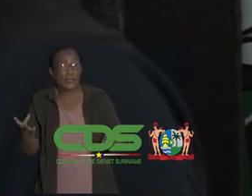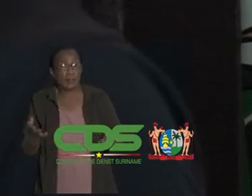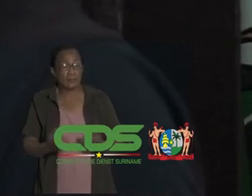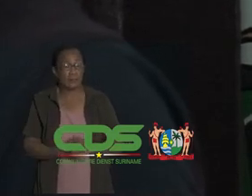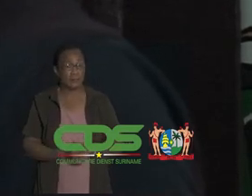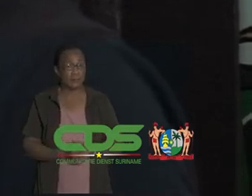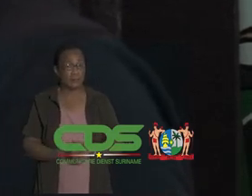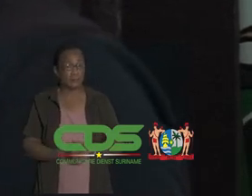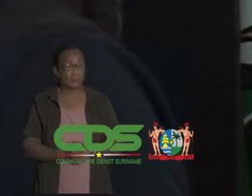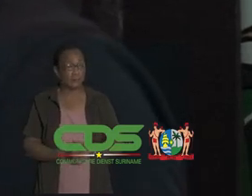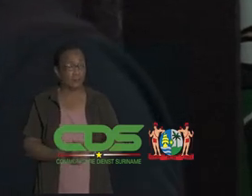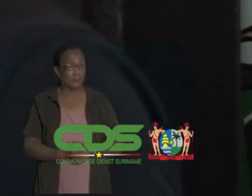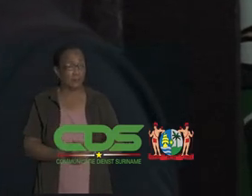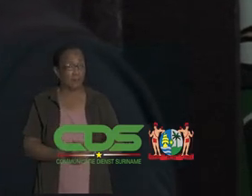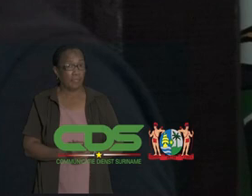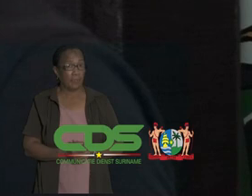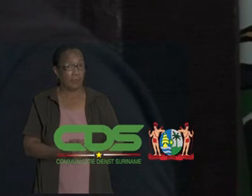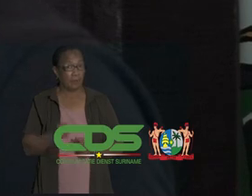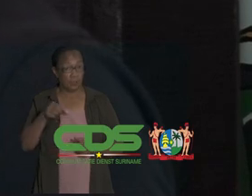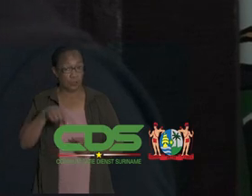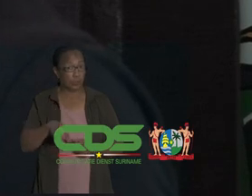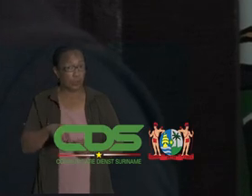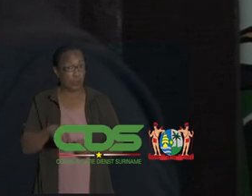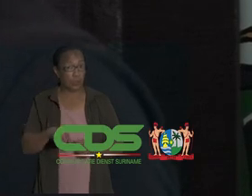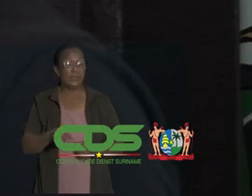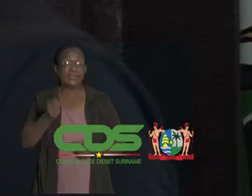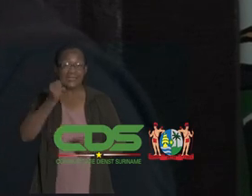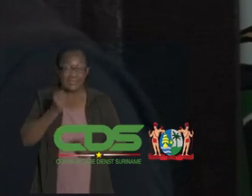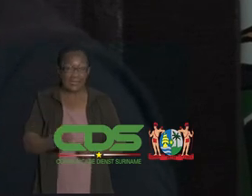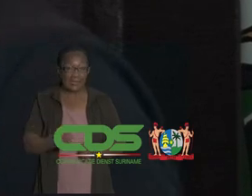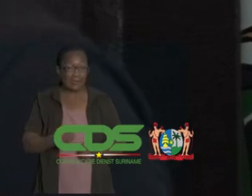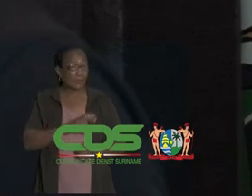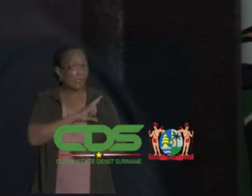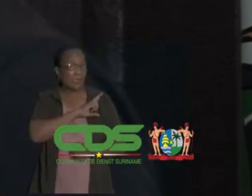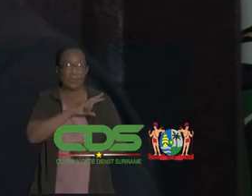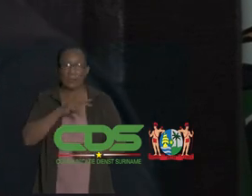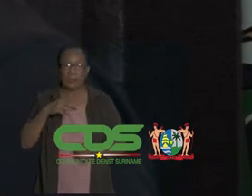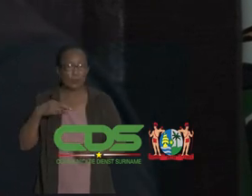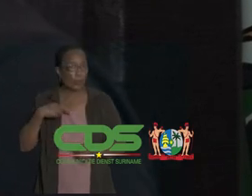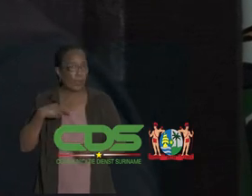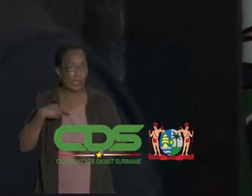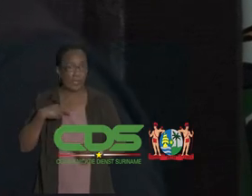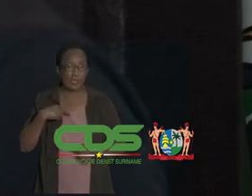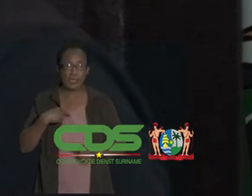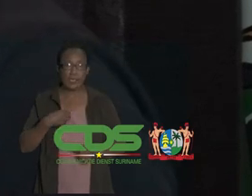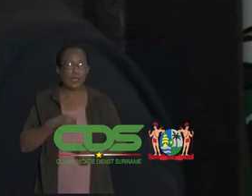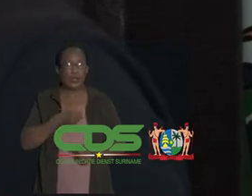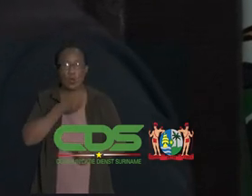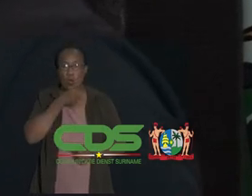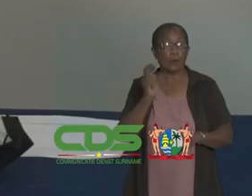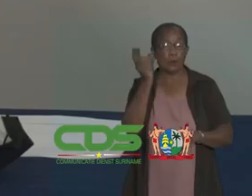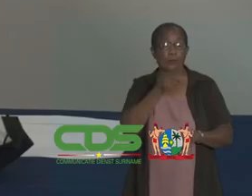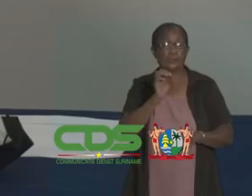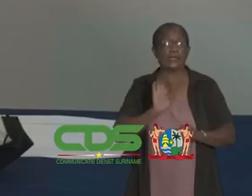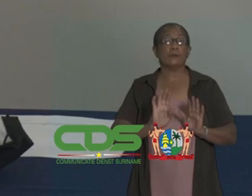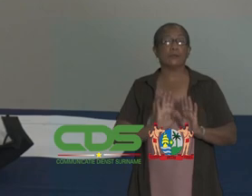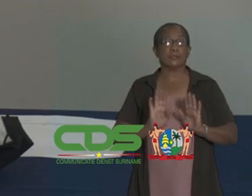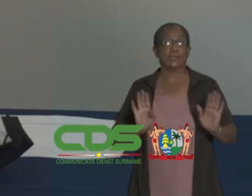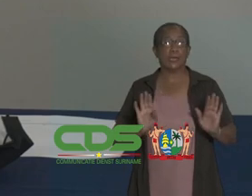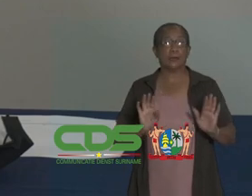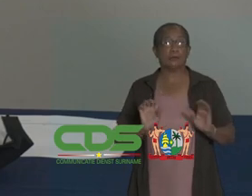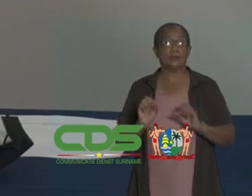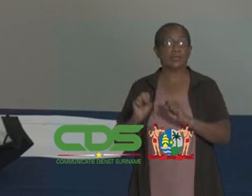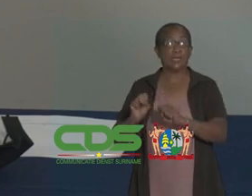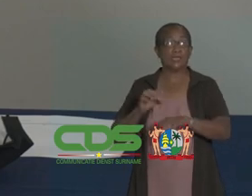de dreiging van de Omicron-variant is het van belang zo vroeg mogelijk en gedegen beschermd te zijn. Javier